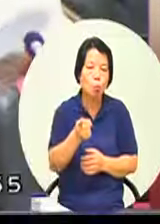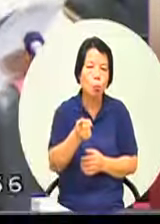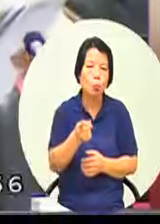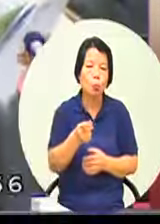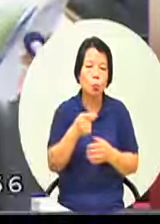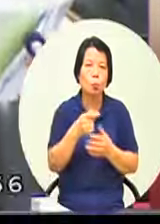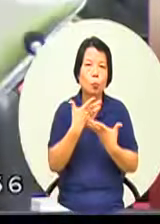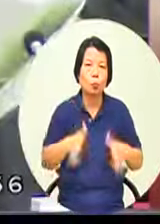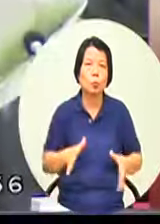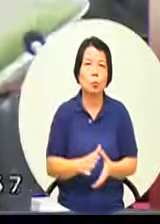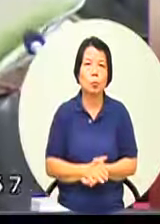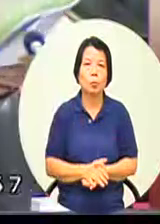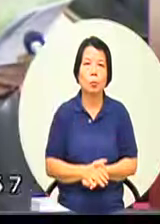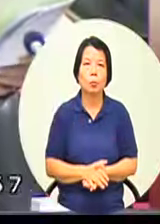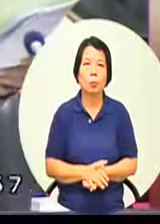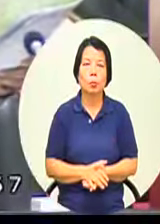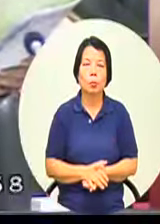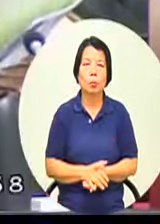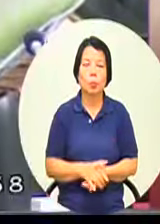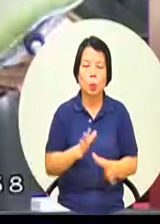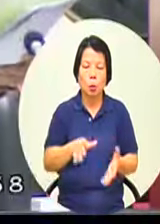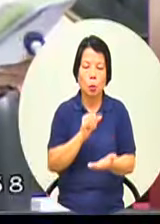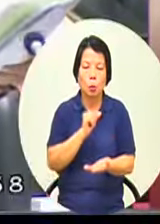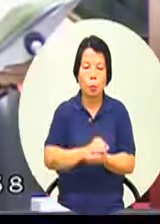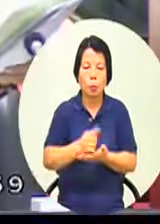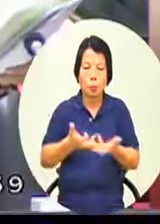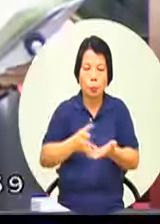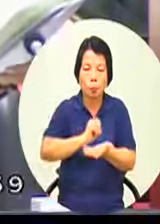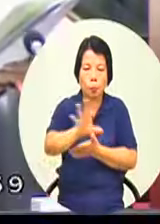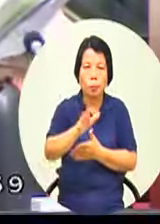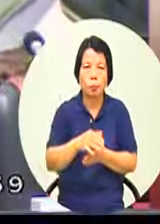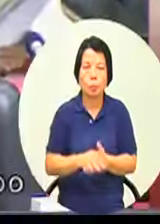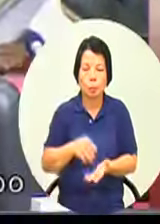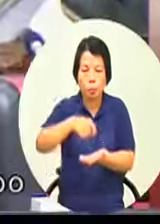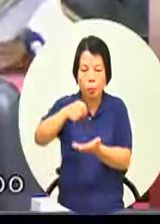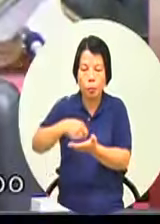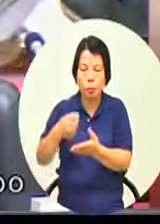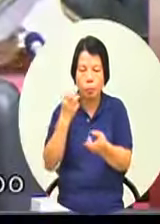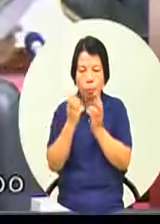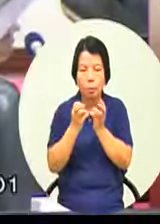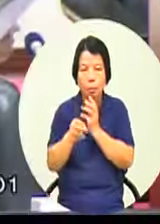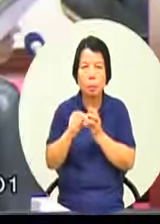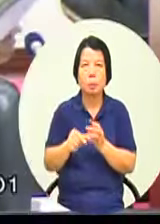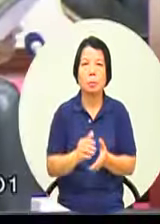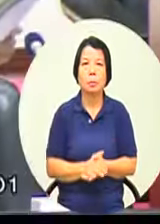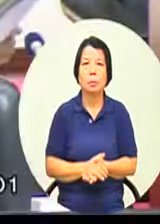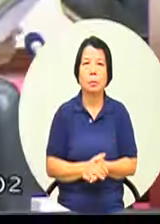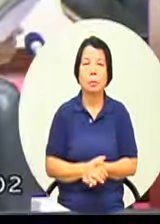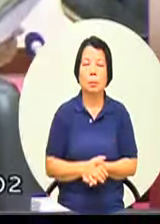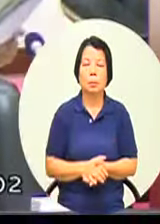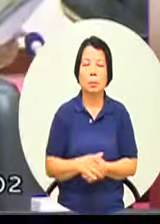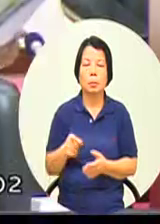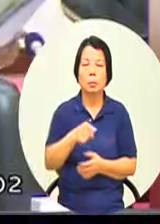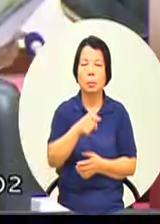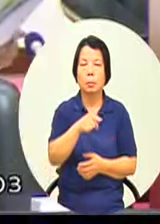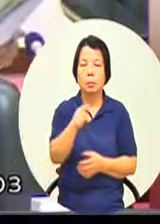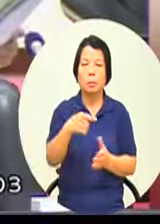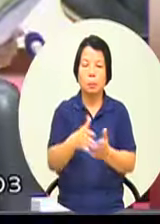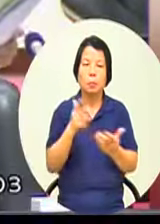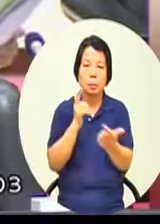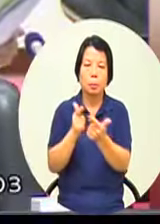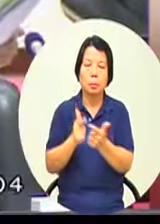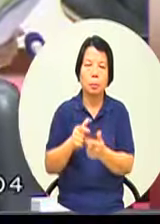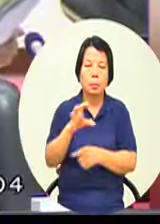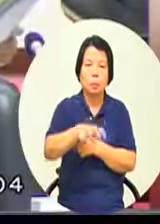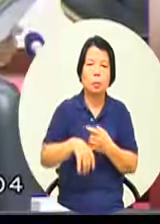我还看到我们的报告书里头写得非常的清楚。你们说你们配合农